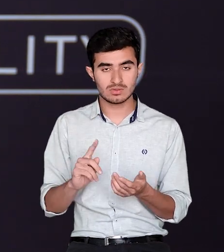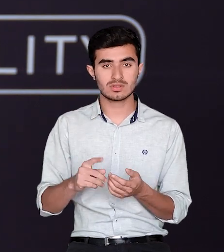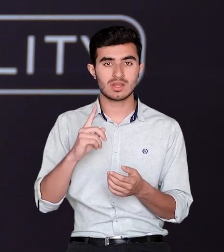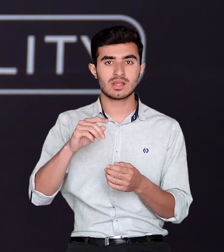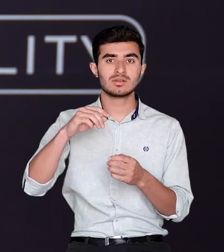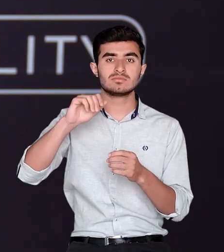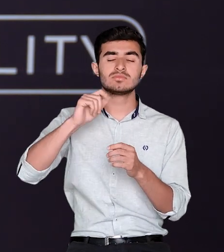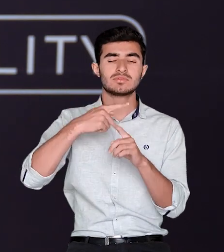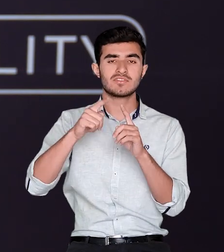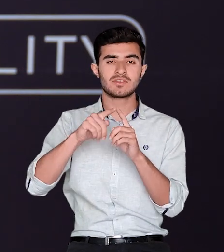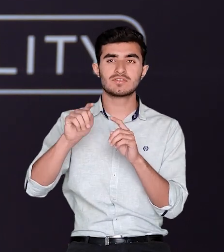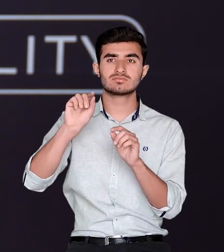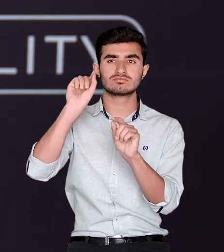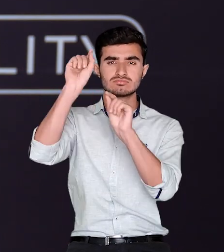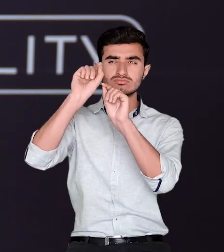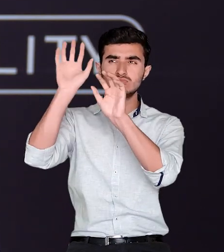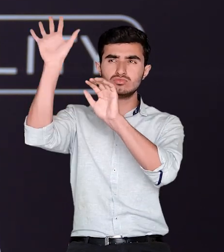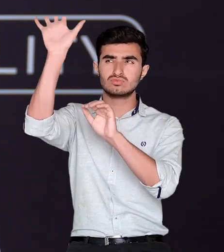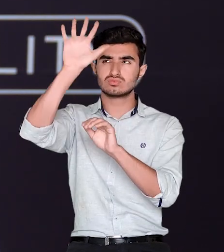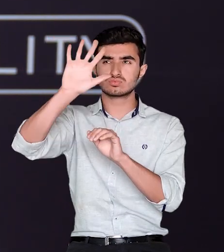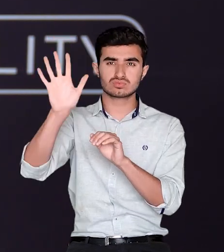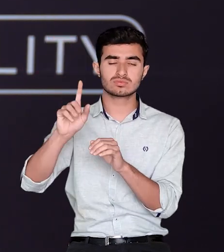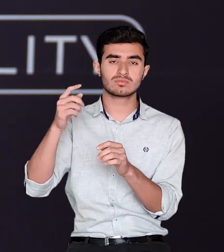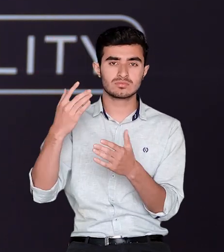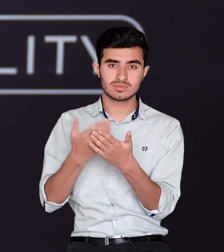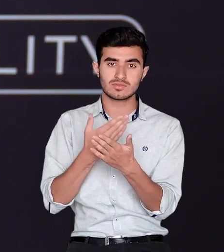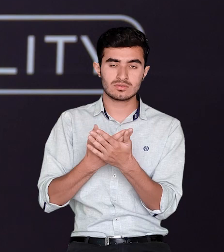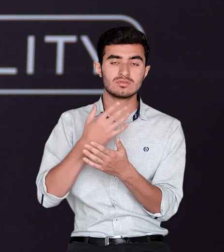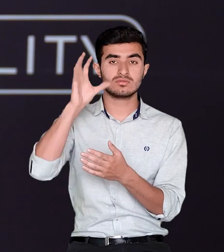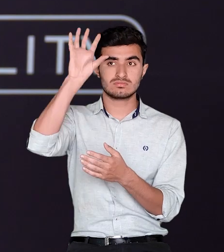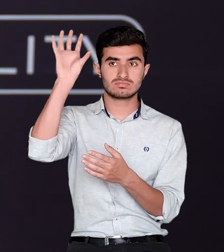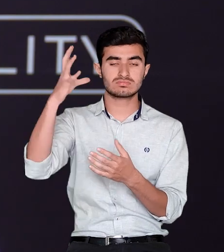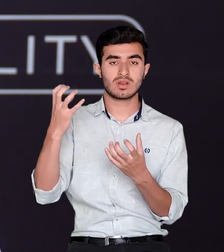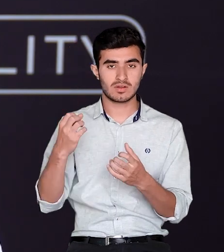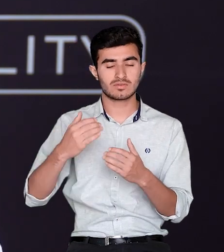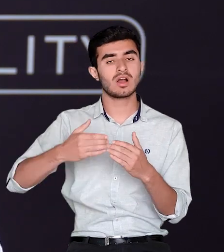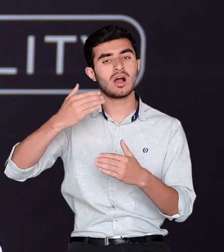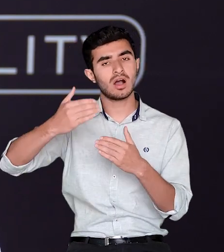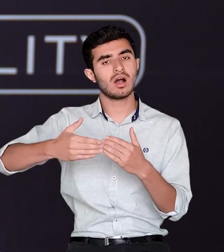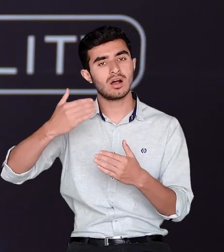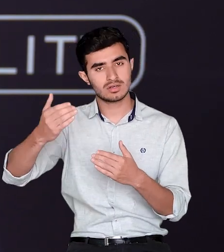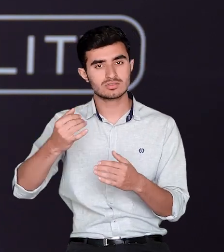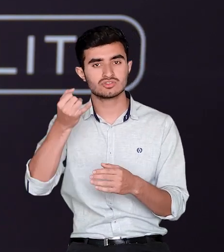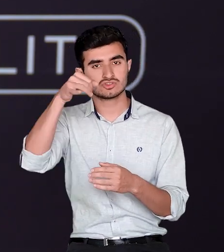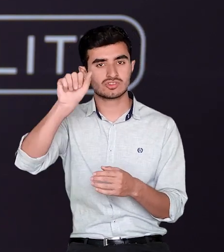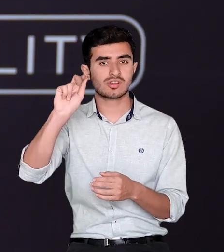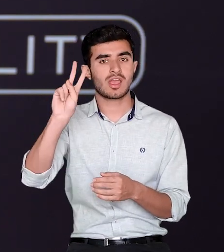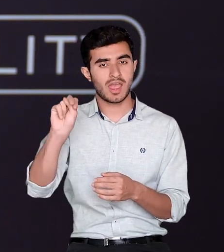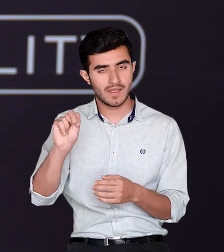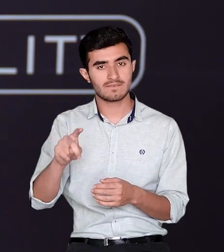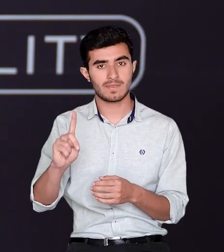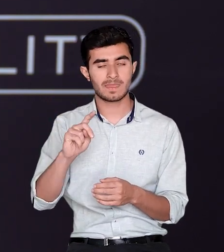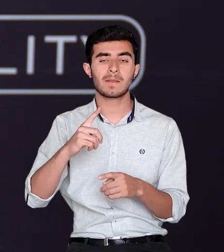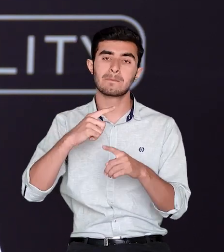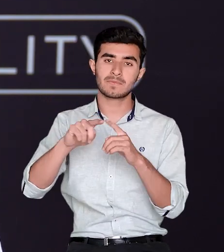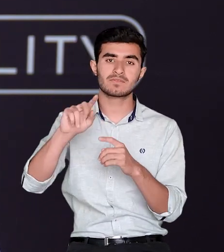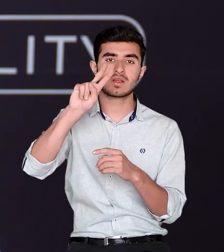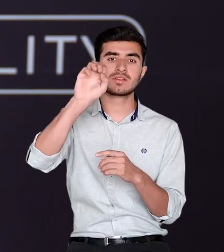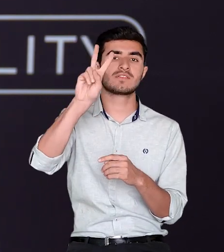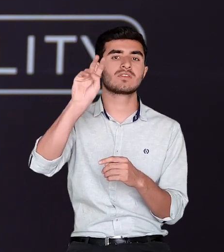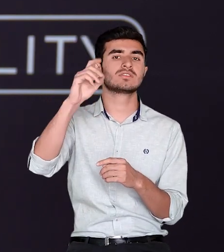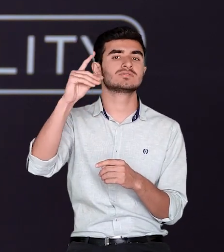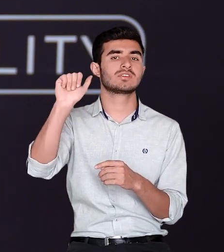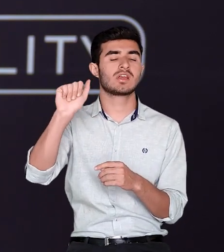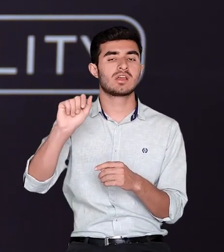के लिए। फिर बेसिकली आप अपना माउंट लेते हैं, उसको लेवल करते हैं। लेवल करने के बाद इक्वेटोरियल माउंट को पोलर अलाइन करते हैं।